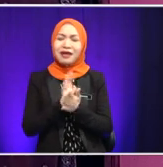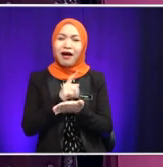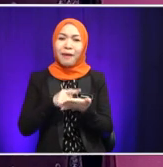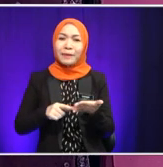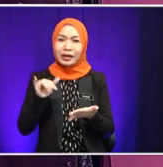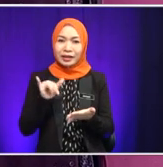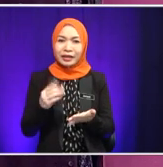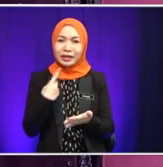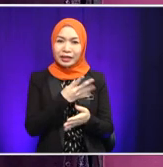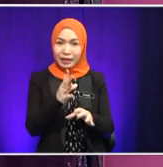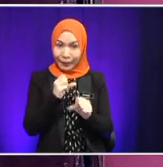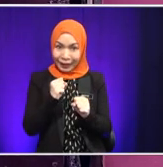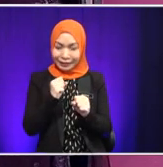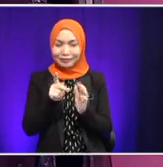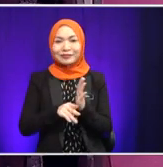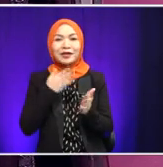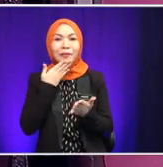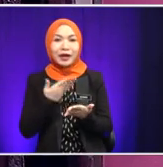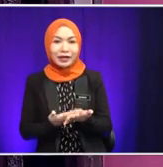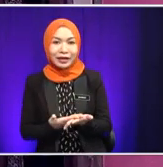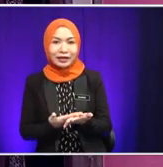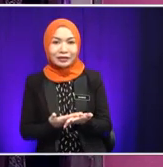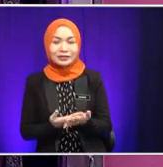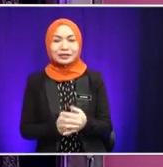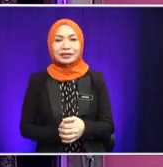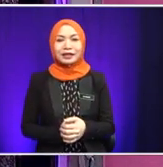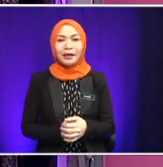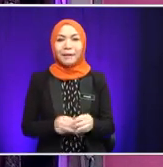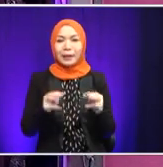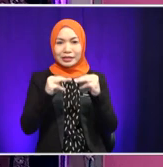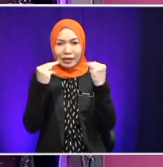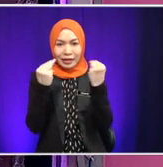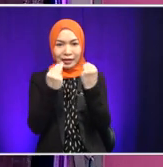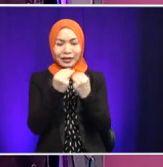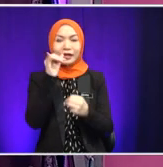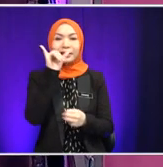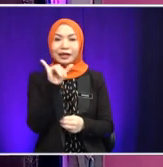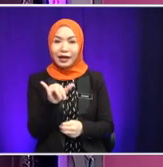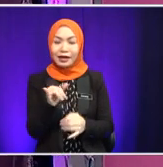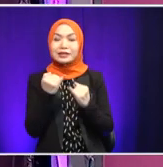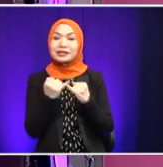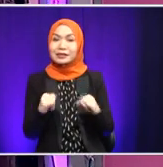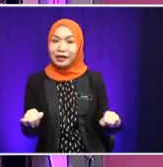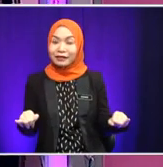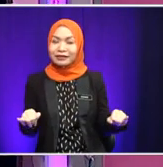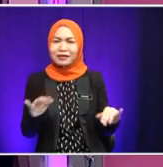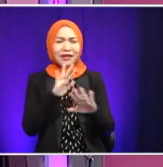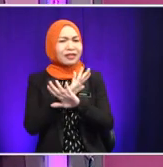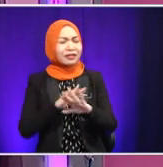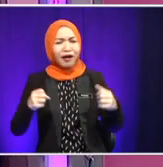masyarakat yang Harmoni ya Lepas itu dapat eee dapat eee masyarakat hidup tanpa konflik selanjutnya